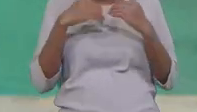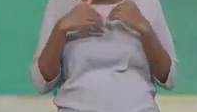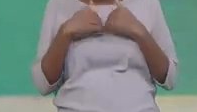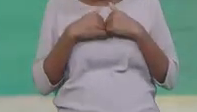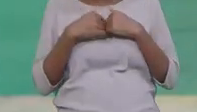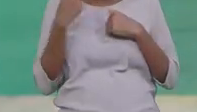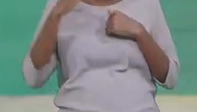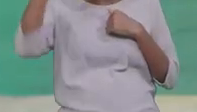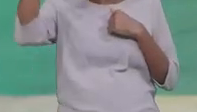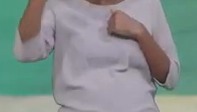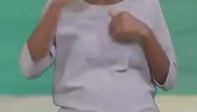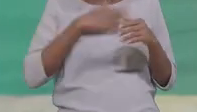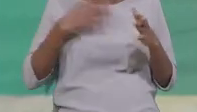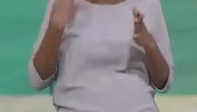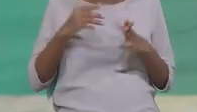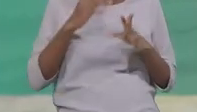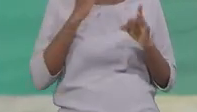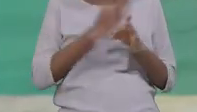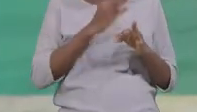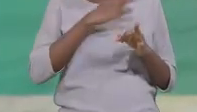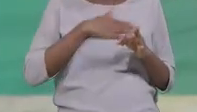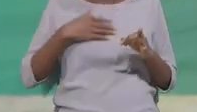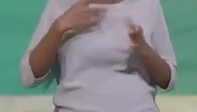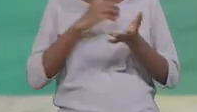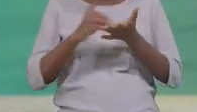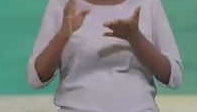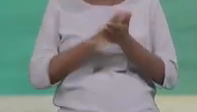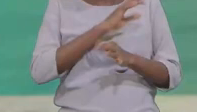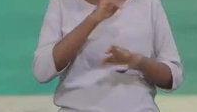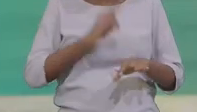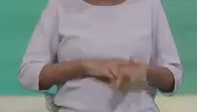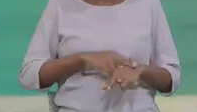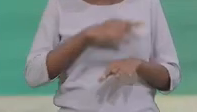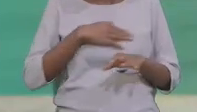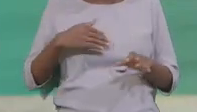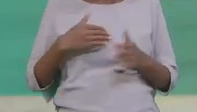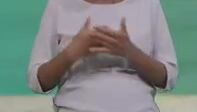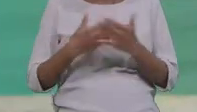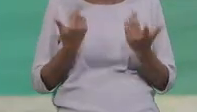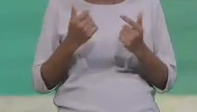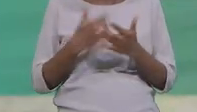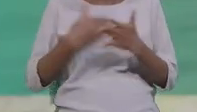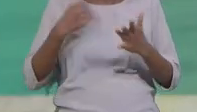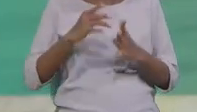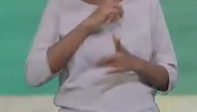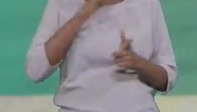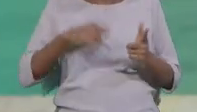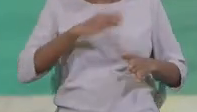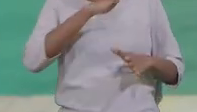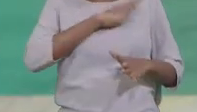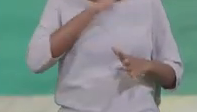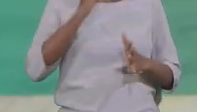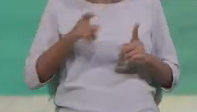tu as la grâce et la foi. Tu as la nature divine. Viens devant le Seigneur